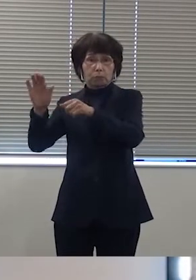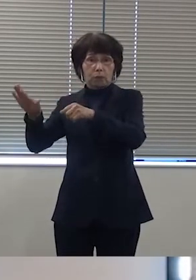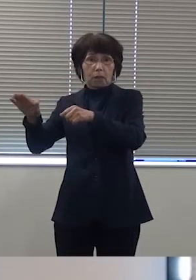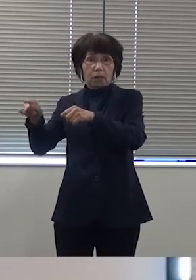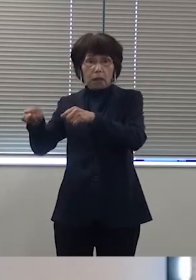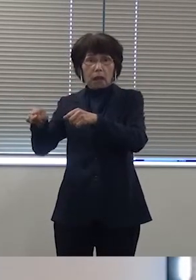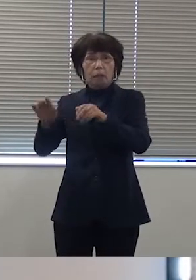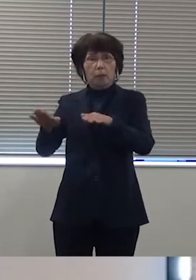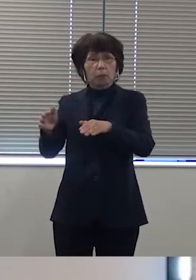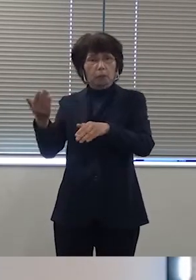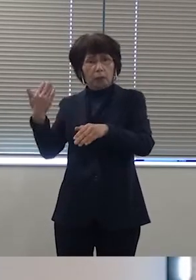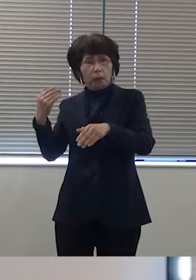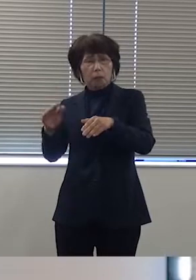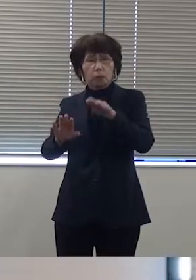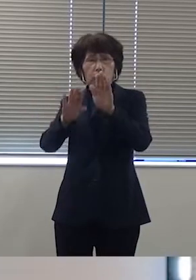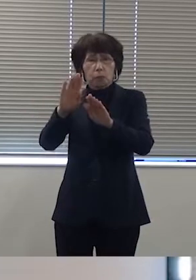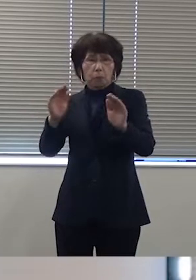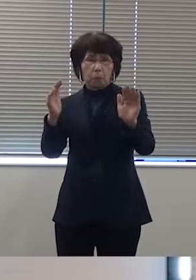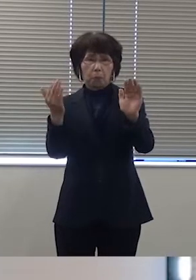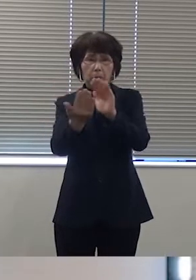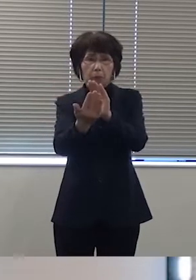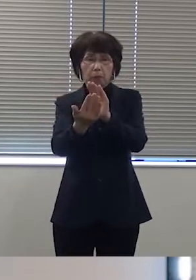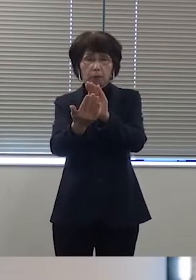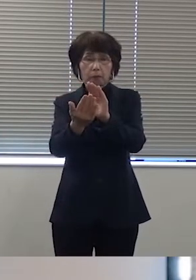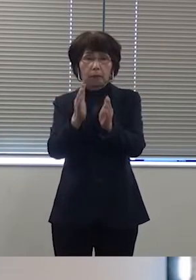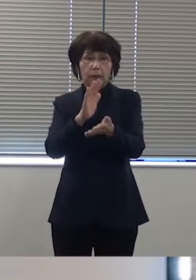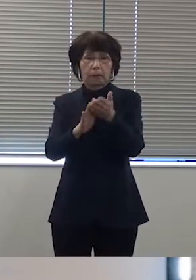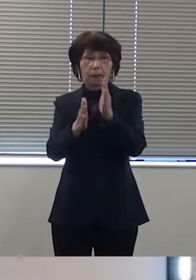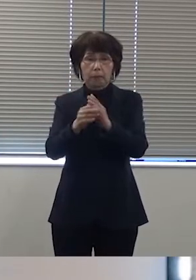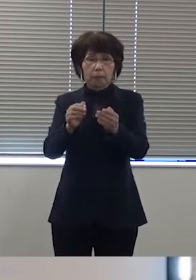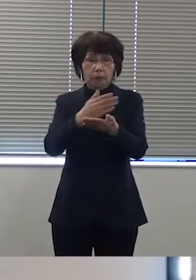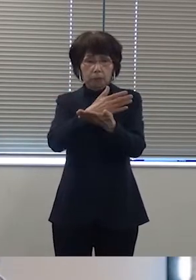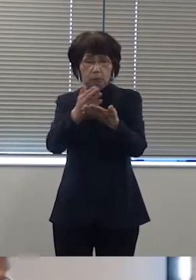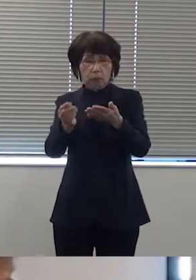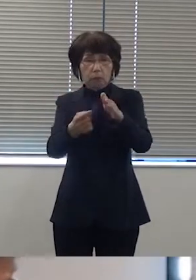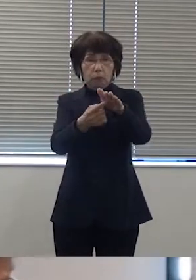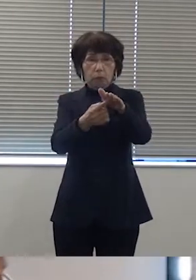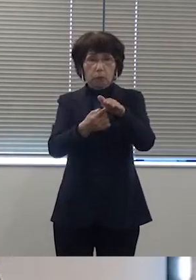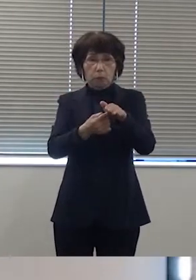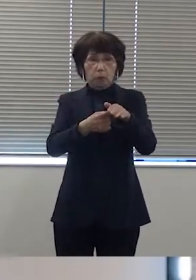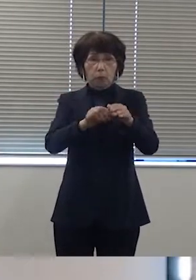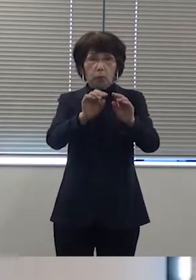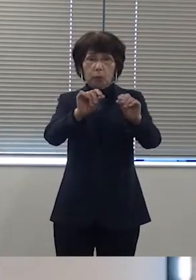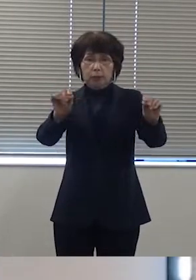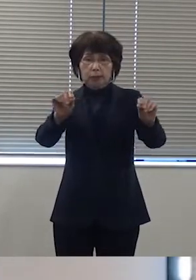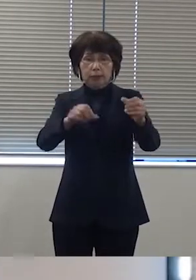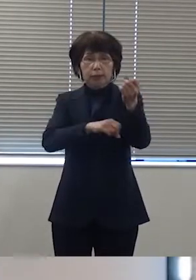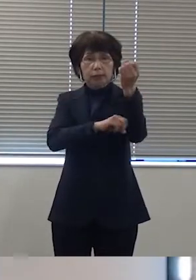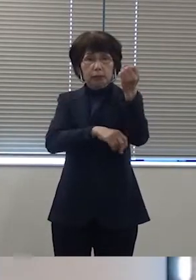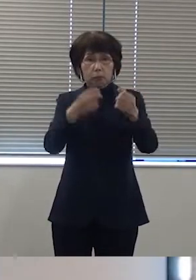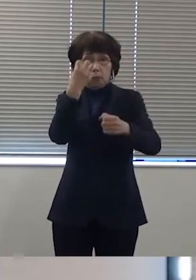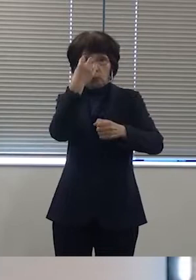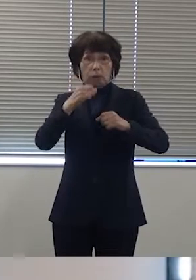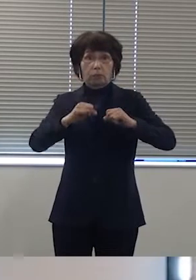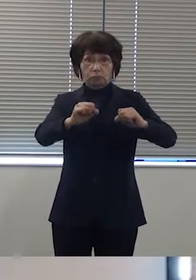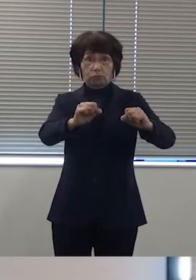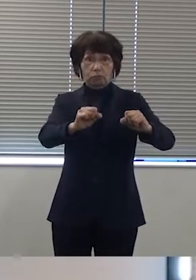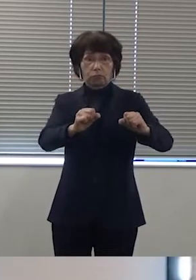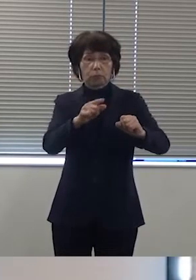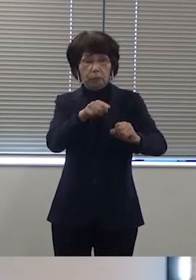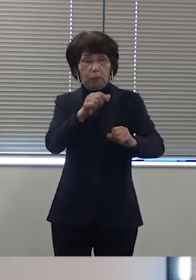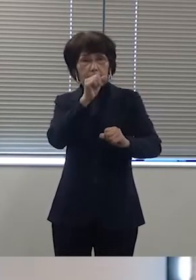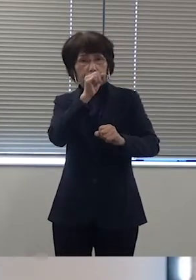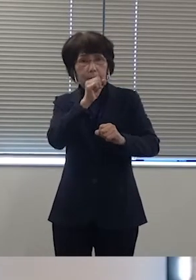、改めて全ての農用地について基礎調査を実施し、有用な農地を確保保全するととも